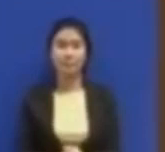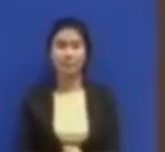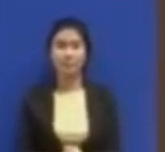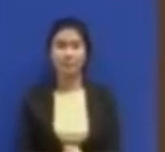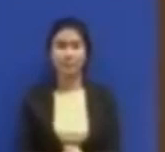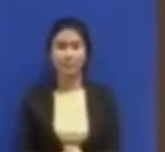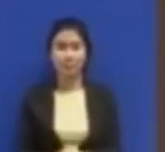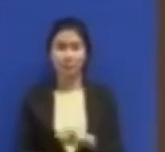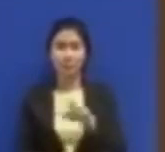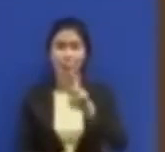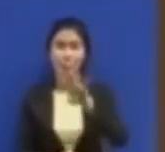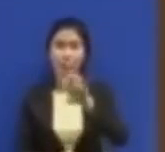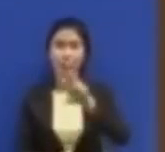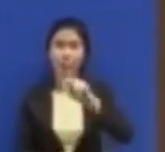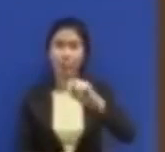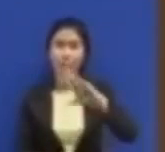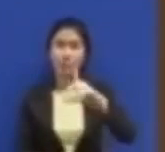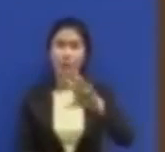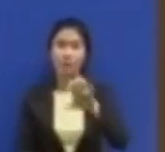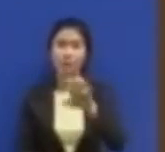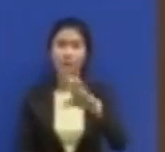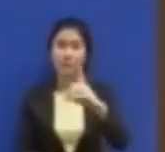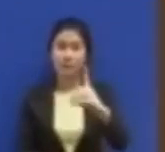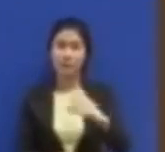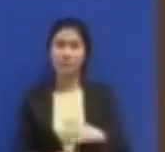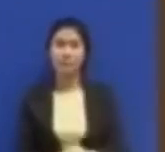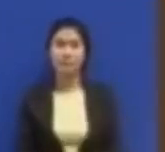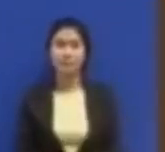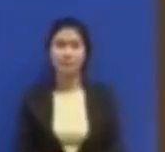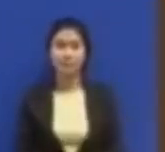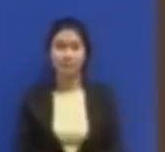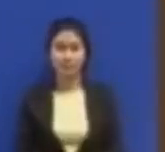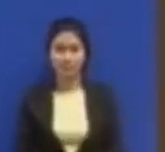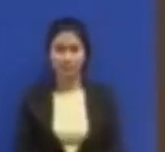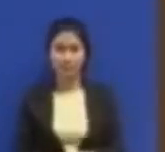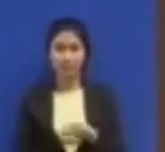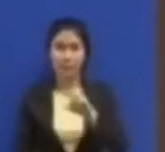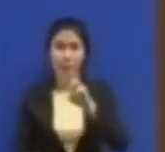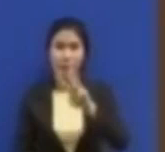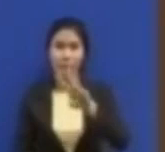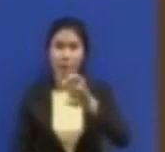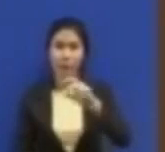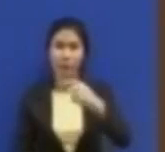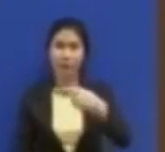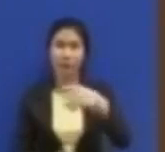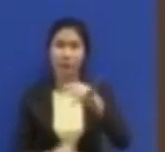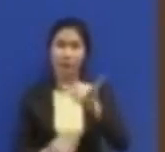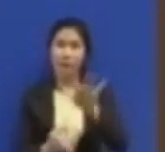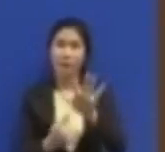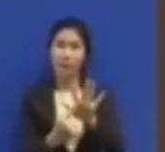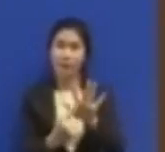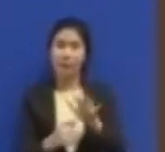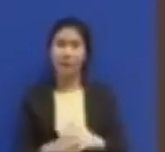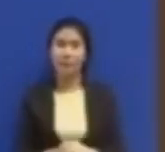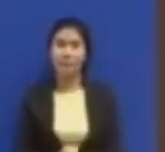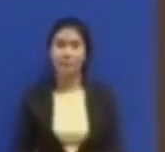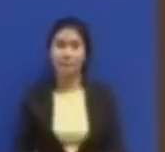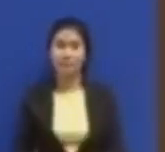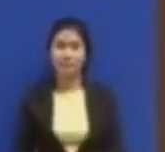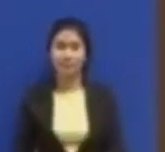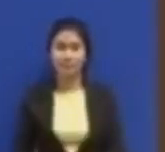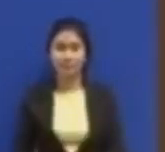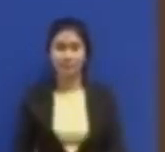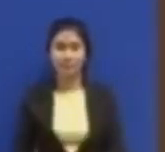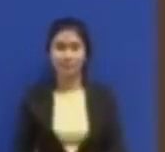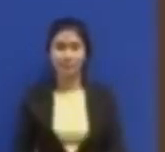ชิตยาทิพย์162นายวิทยาผิวผ่อง163พลเ